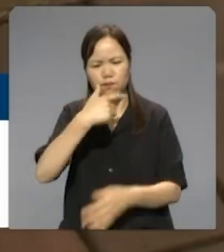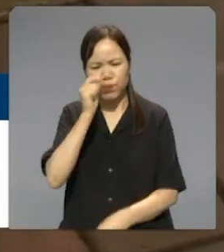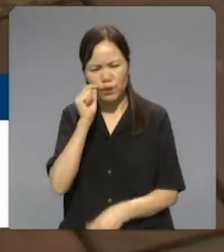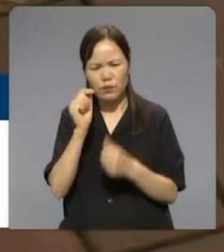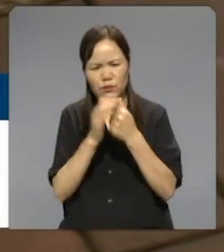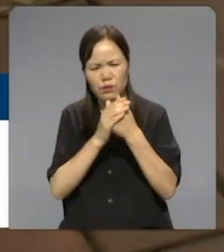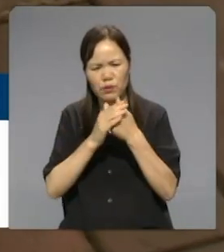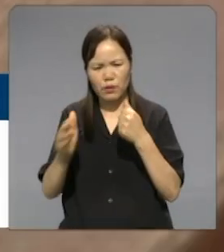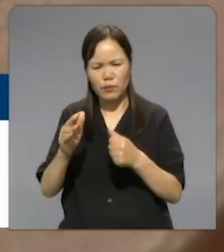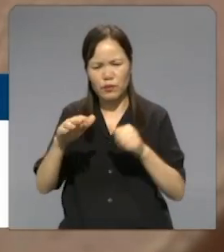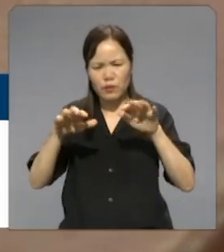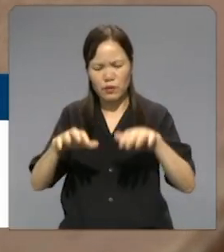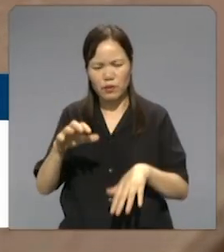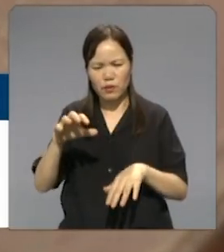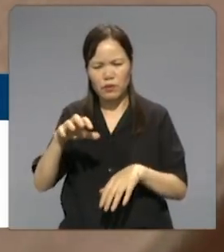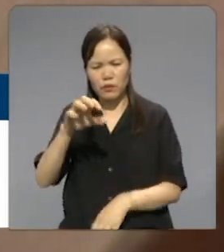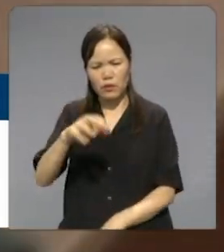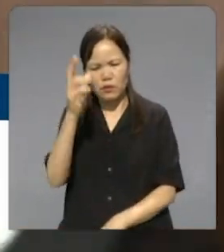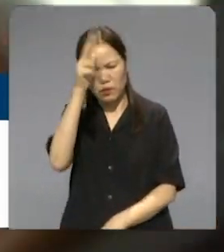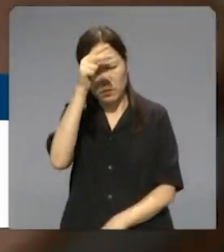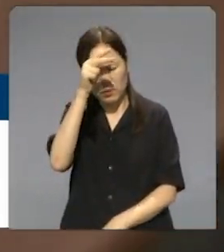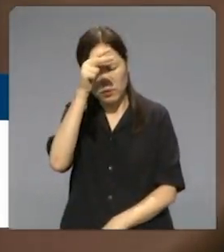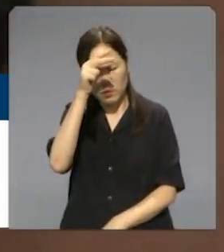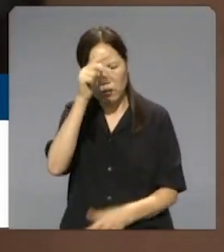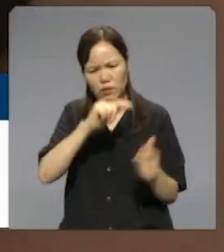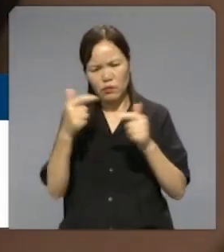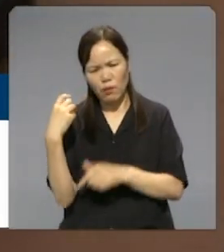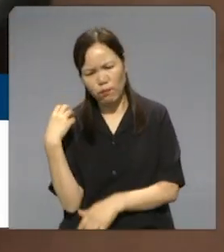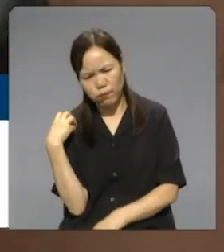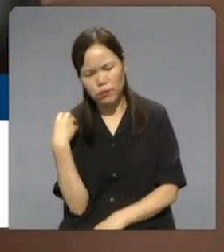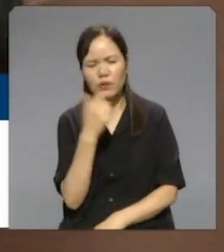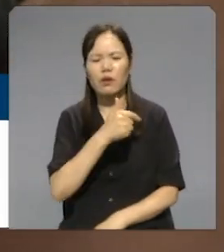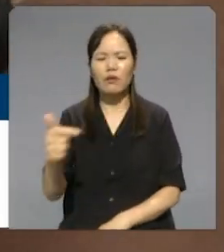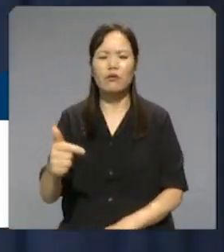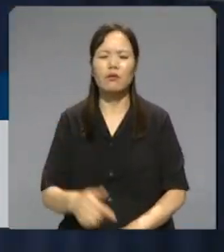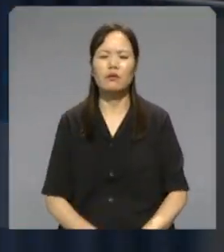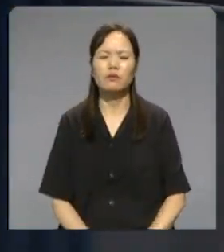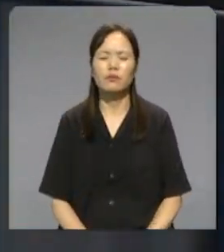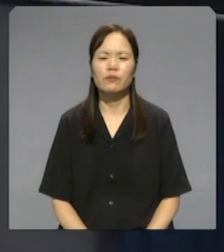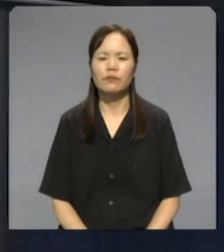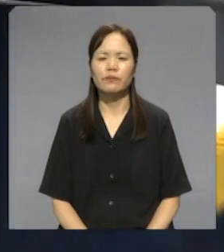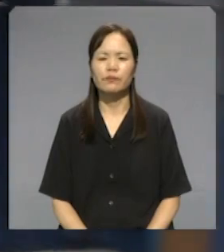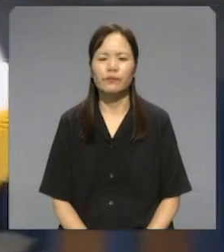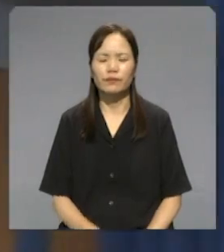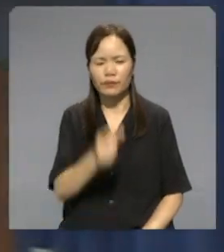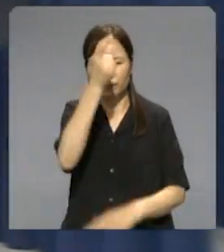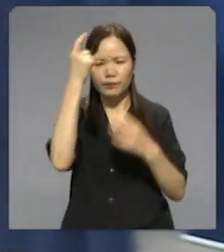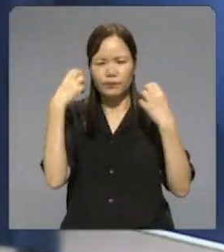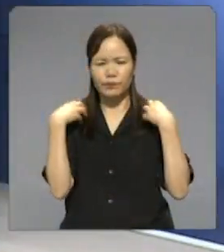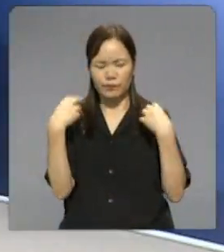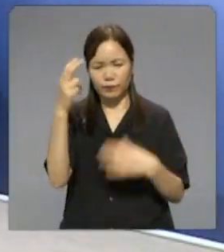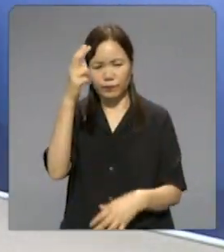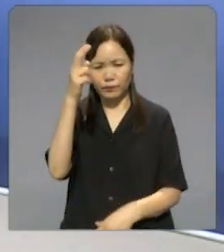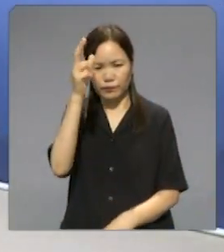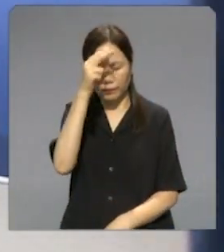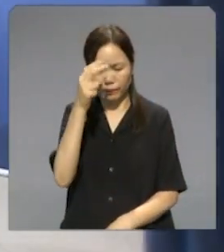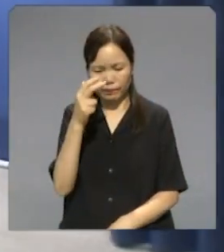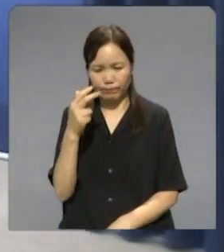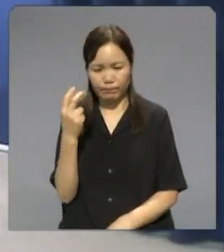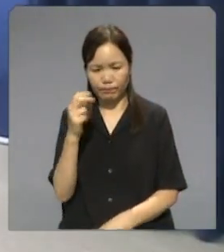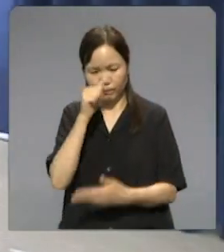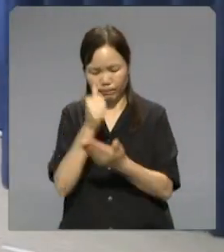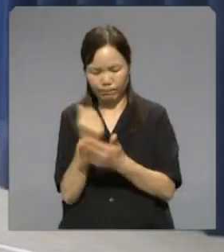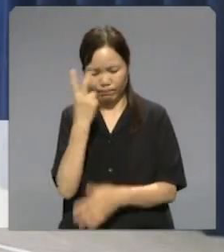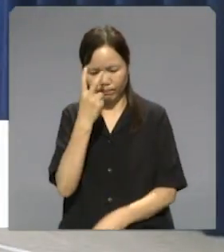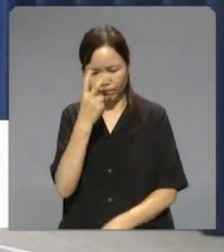만큼 현장 경찰관들의 부담은 굉장히 지금 큰 상황입니다. 정부는 경찰의 치안 역량 보강을